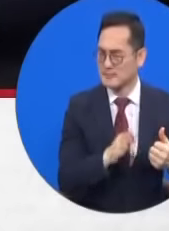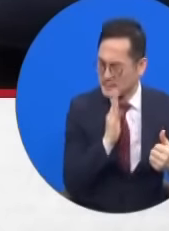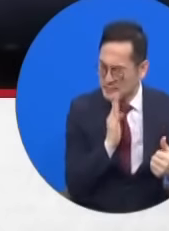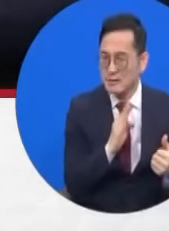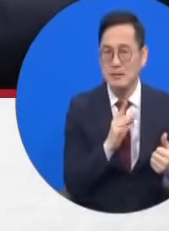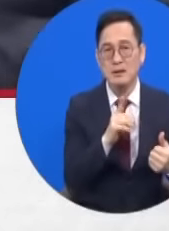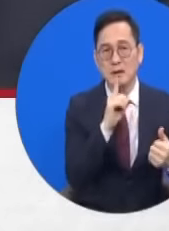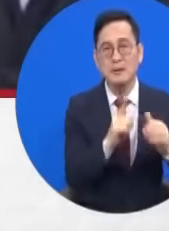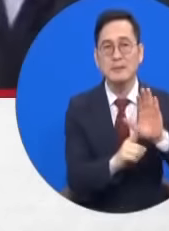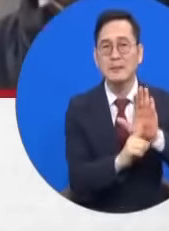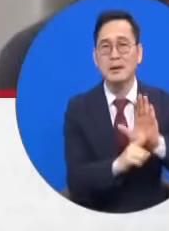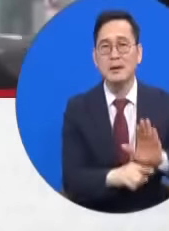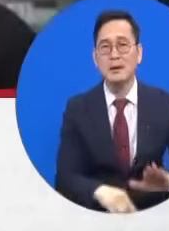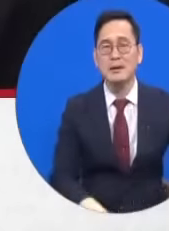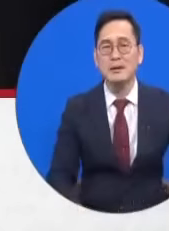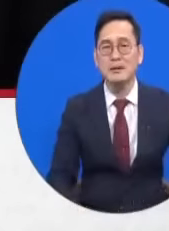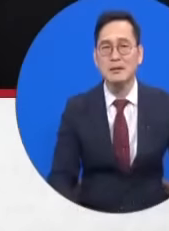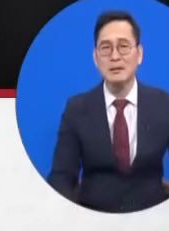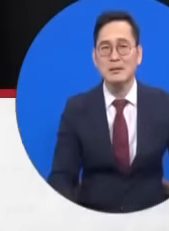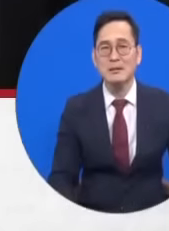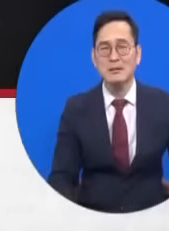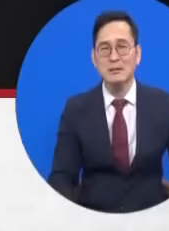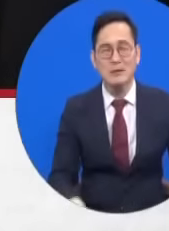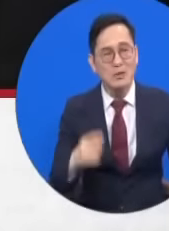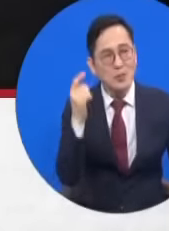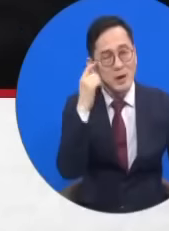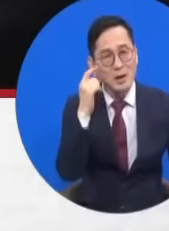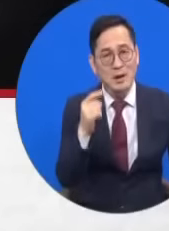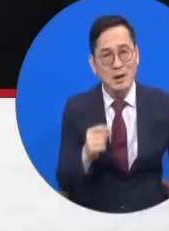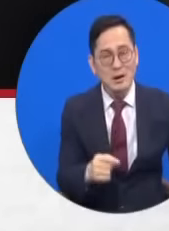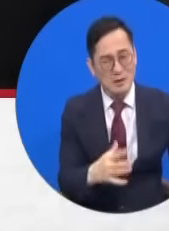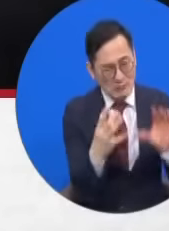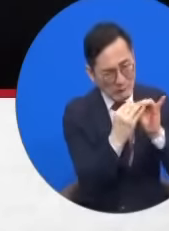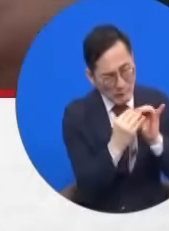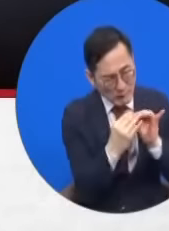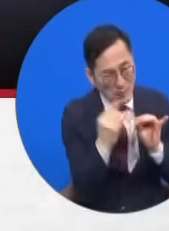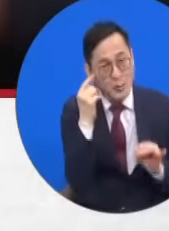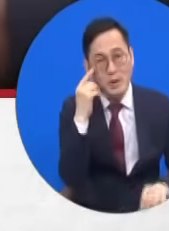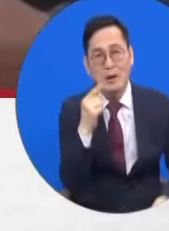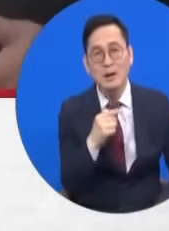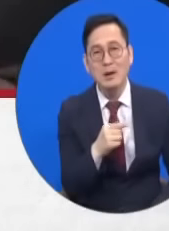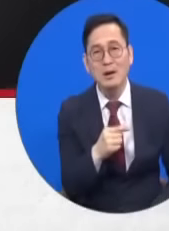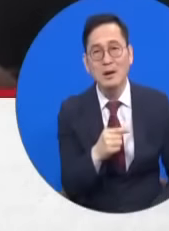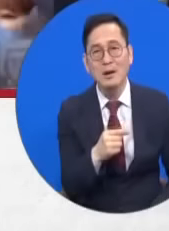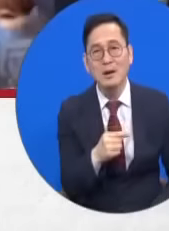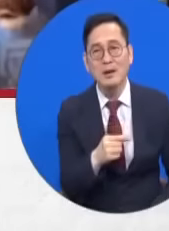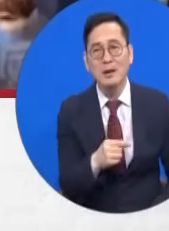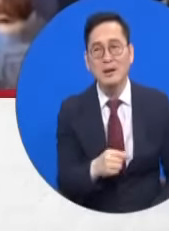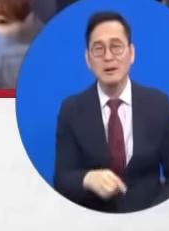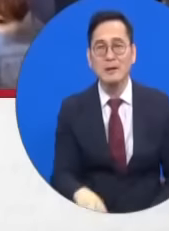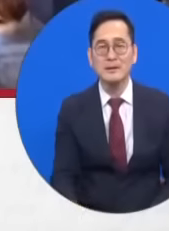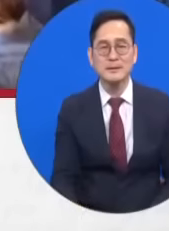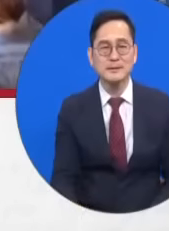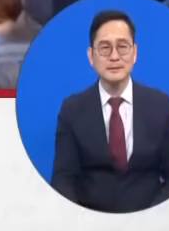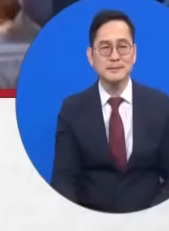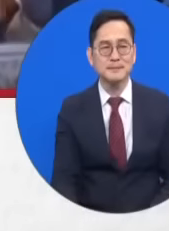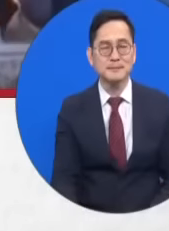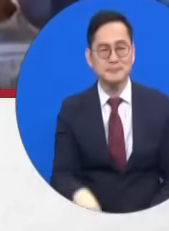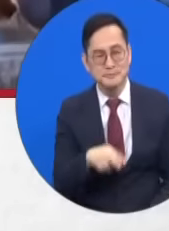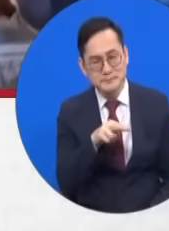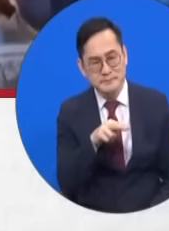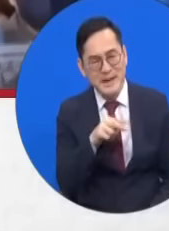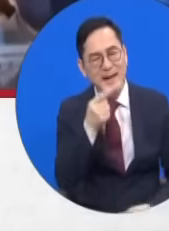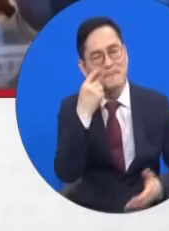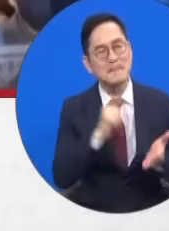두둔할까 이거거든요. 예. 어저께 제가 그 단서를 하나 찾았어요. 뭐냐면은 동영상을 하나 봤는데요. 동영상이 뭐냐면은